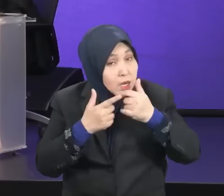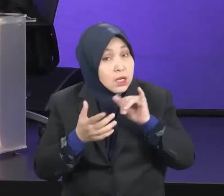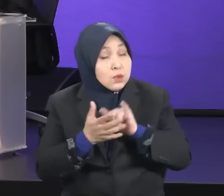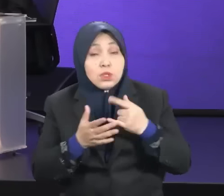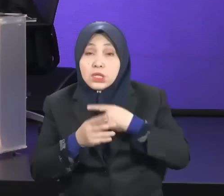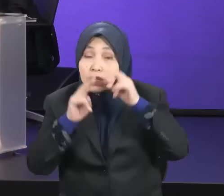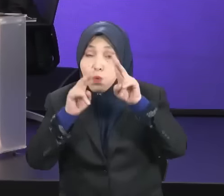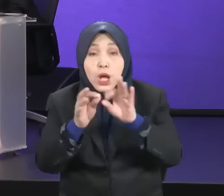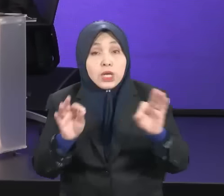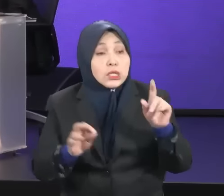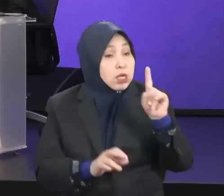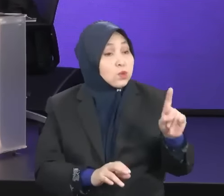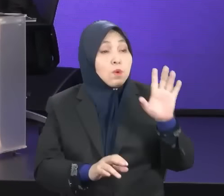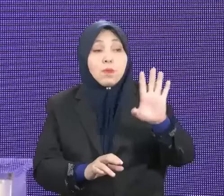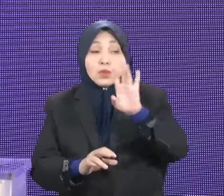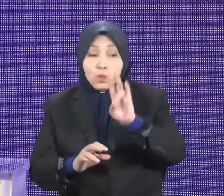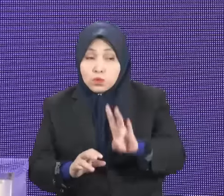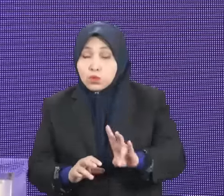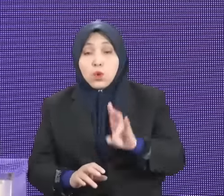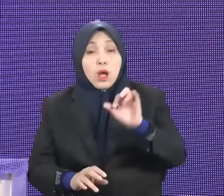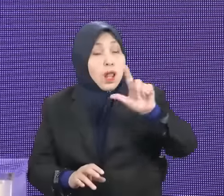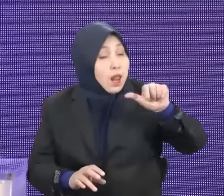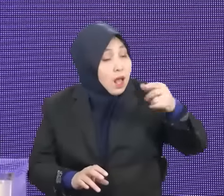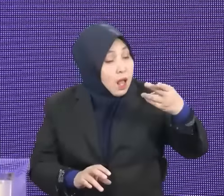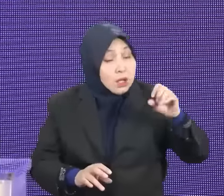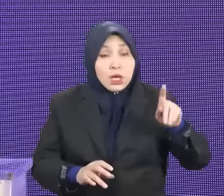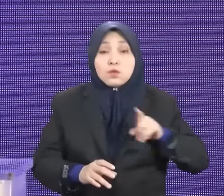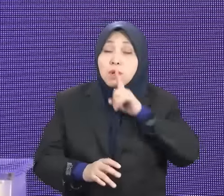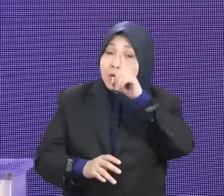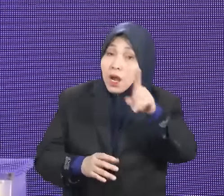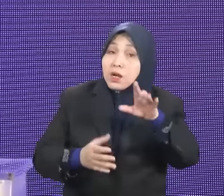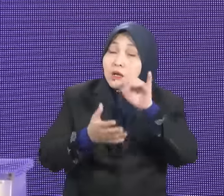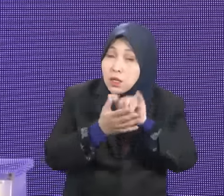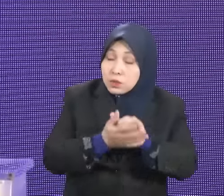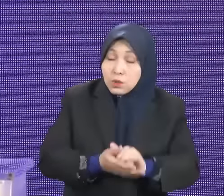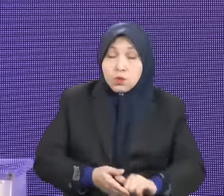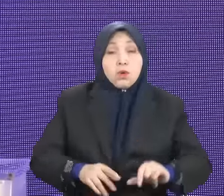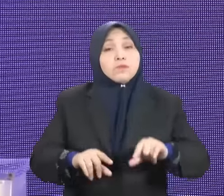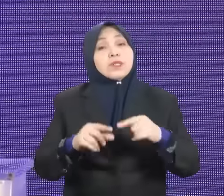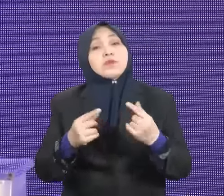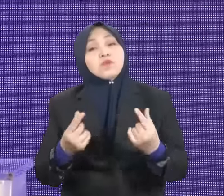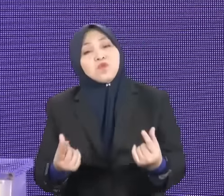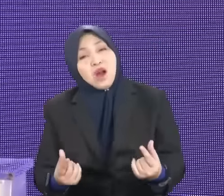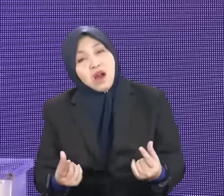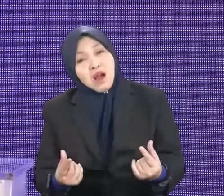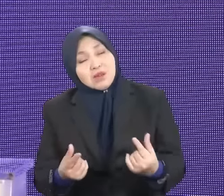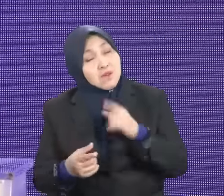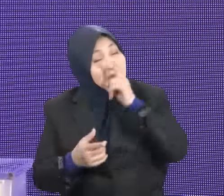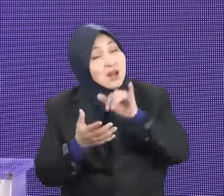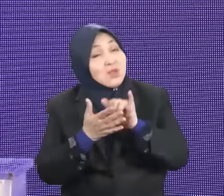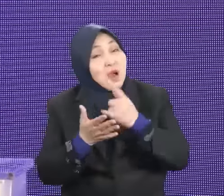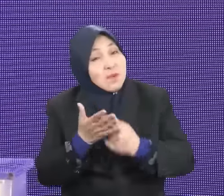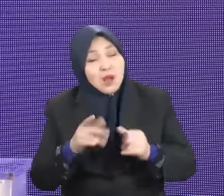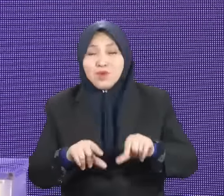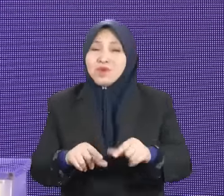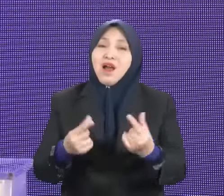melihat ayat 147 ini misalnya sudah tentu merujuk kepada Alquran merujuk pada Alquran jadi